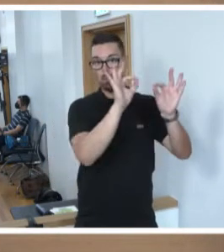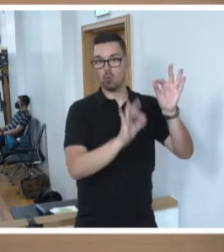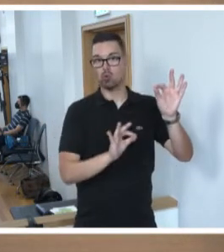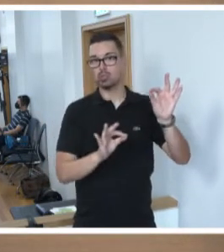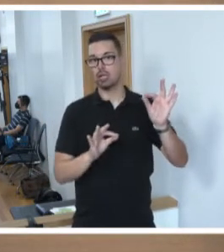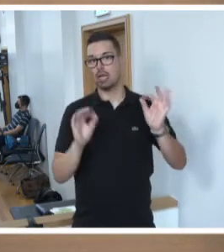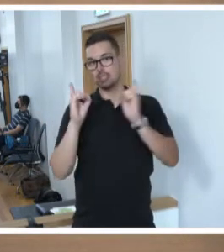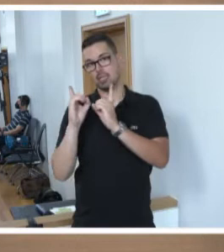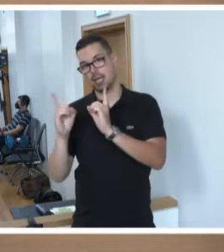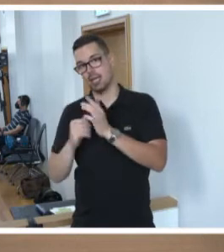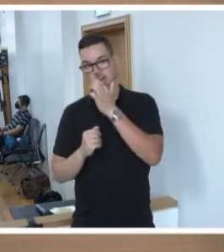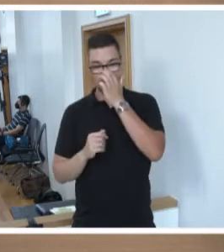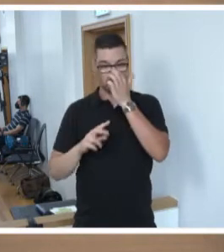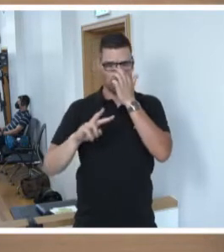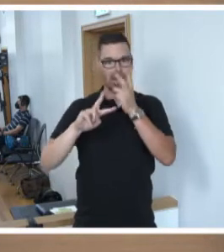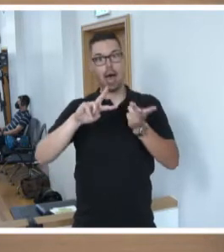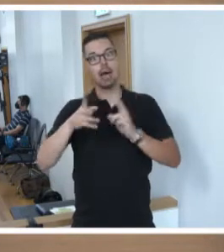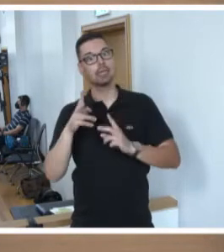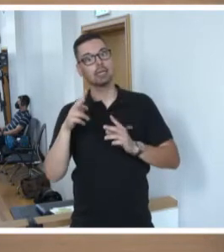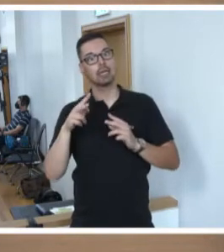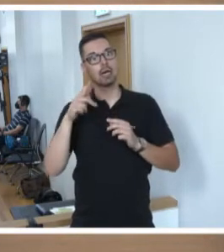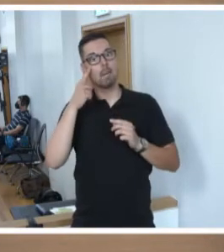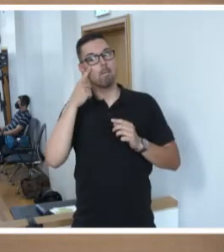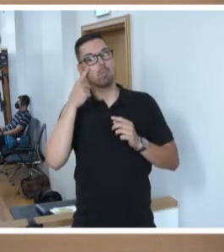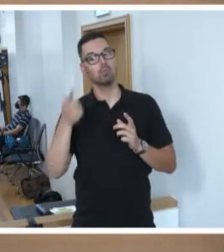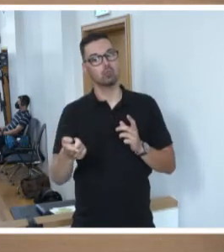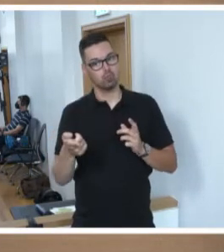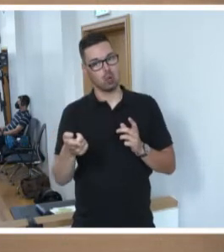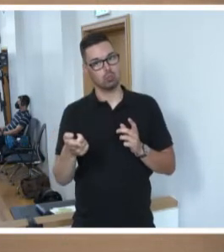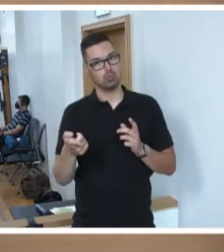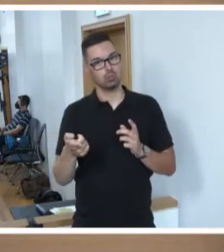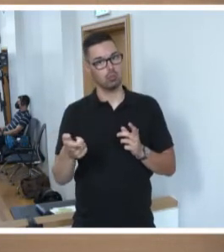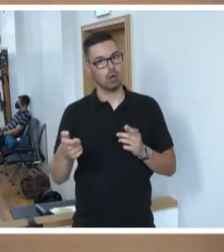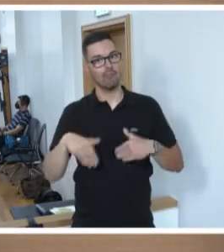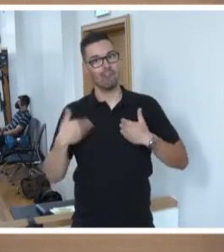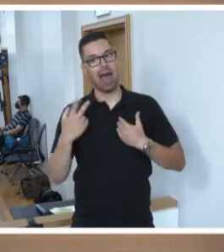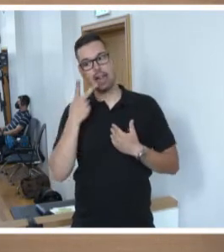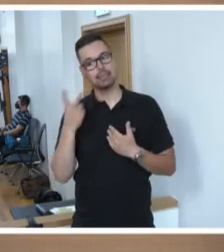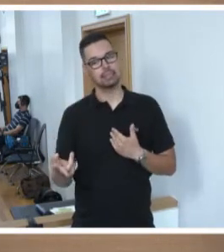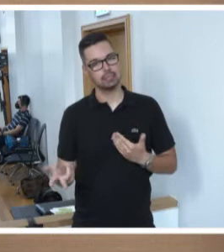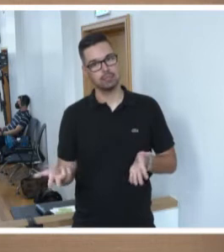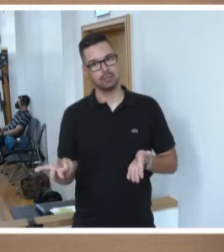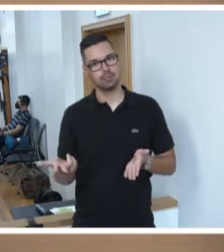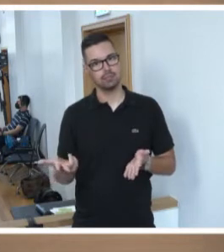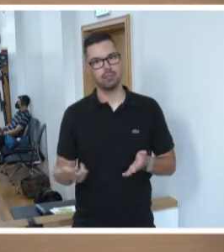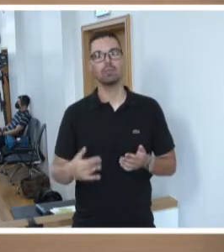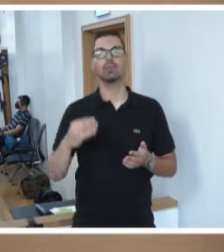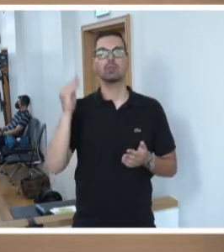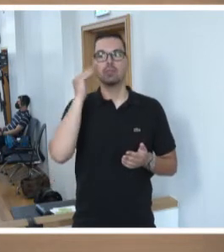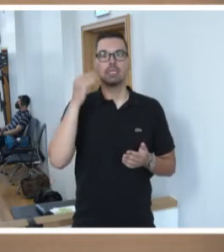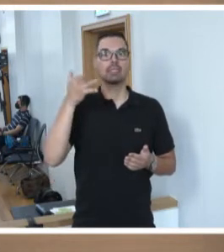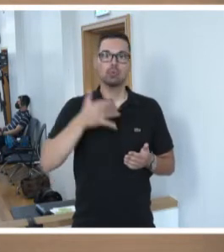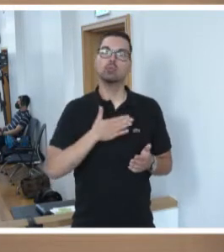haben demnach aber auch eine andere Perspektive auf das Handeln und das Verhalten der Kinder. Und wenn wir nun durch